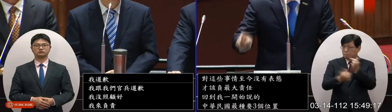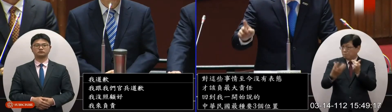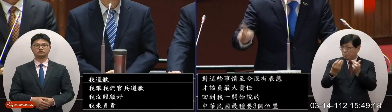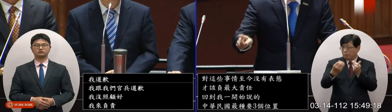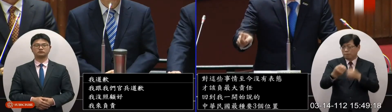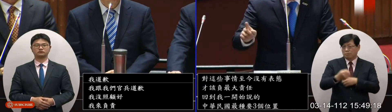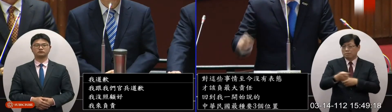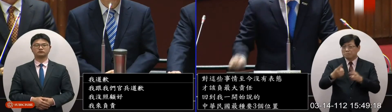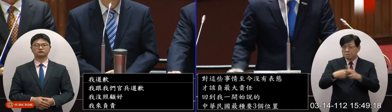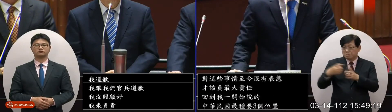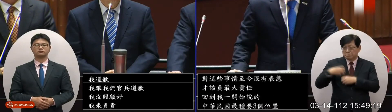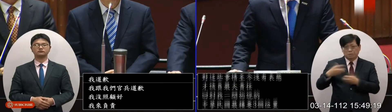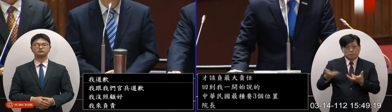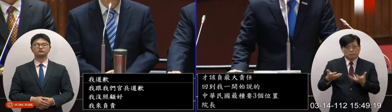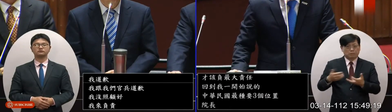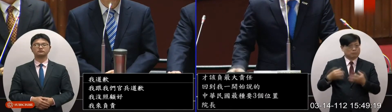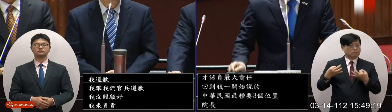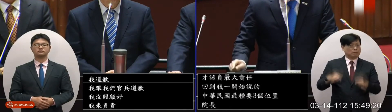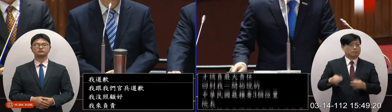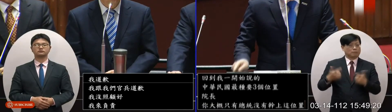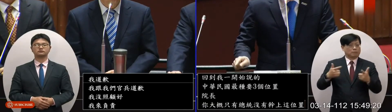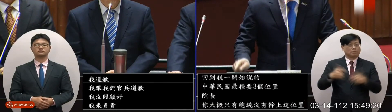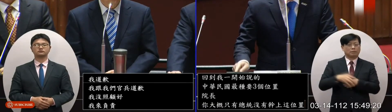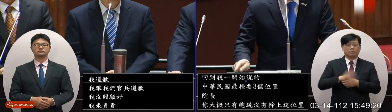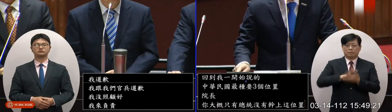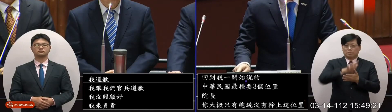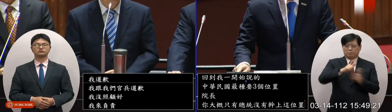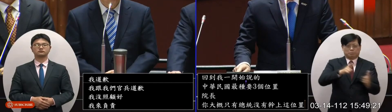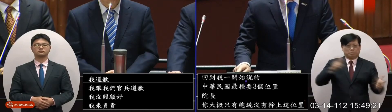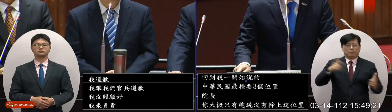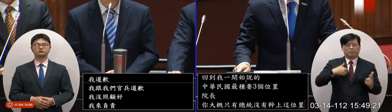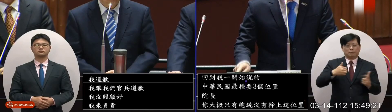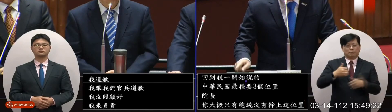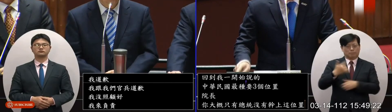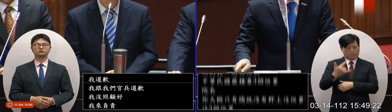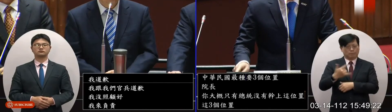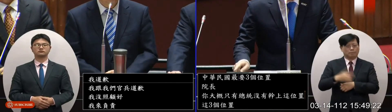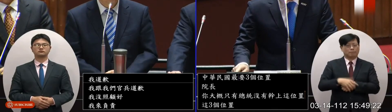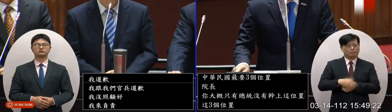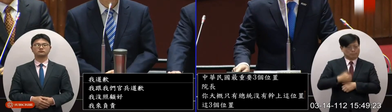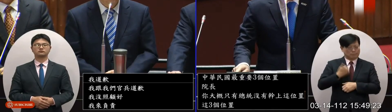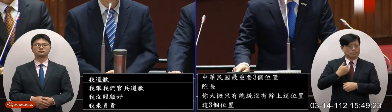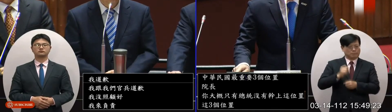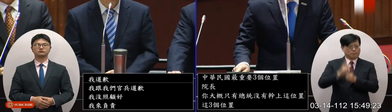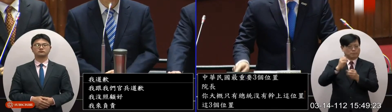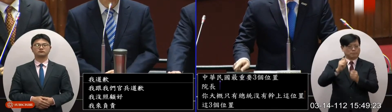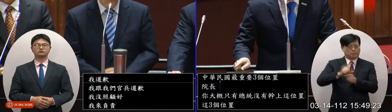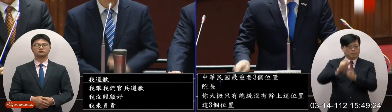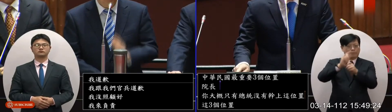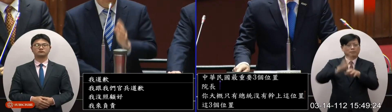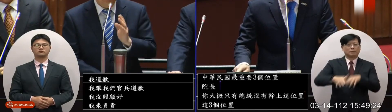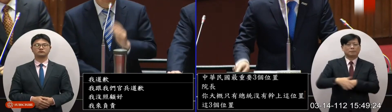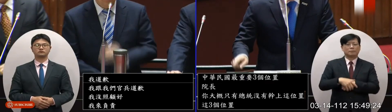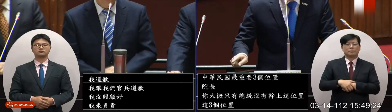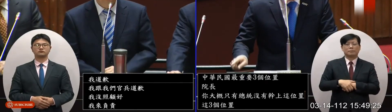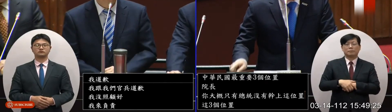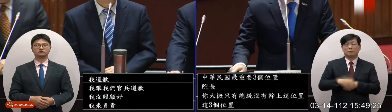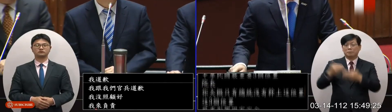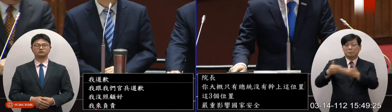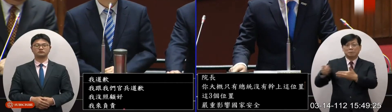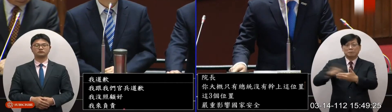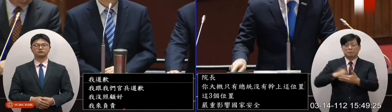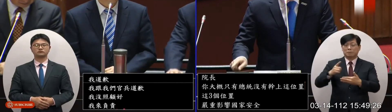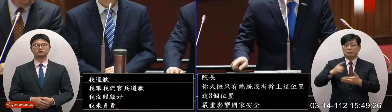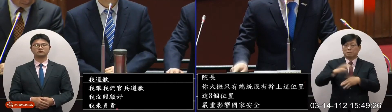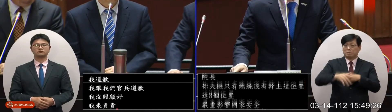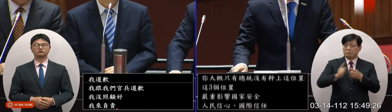一个小兵的个案，这个后面还有得看，后面还有得看。 我们 老共要怎么样